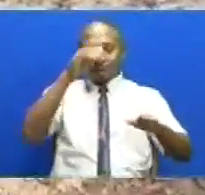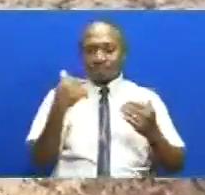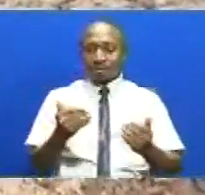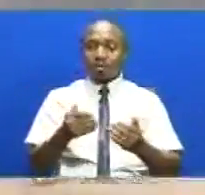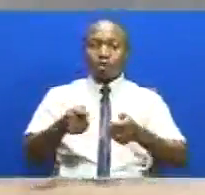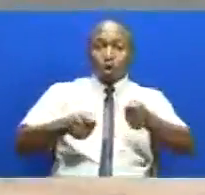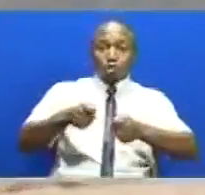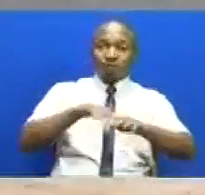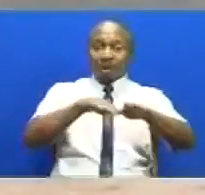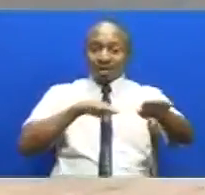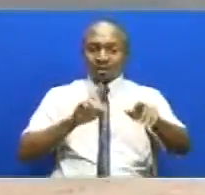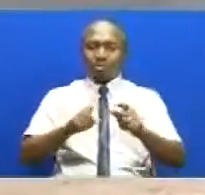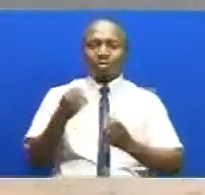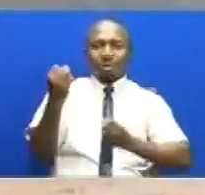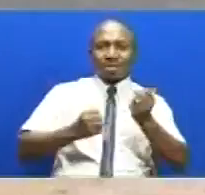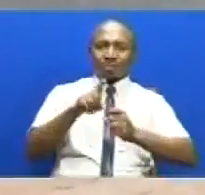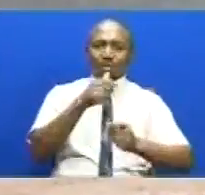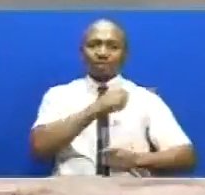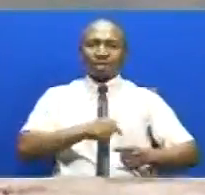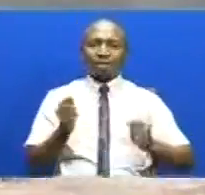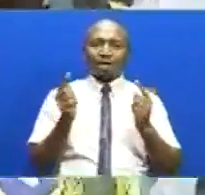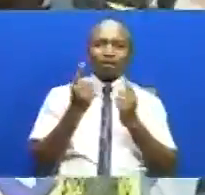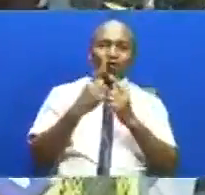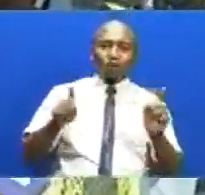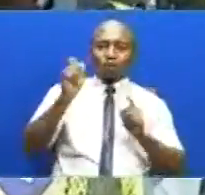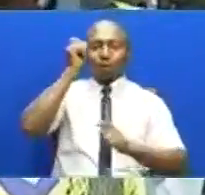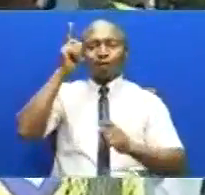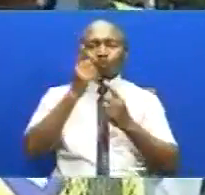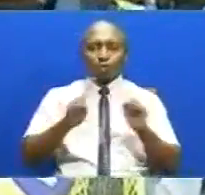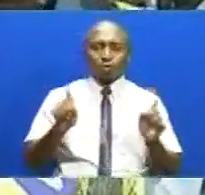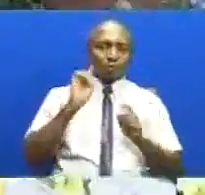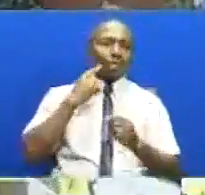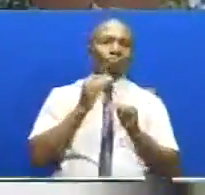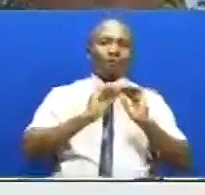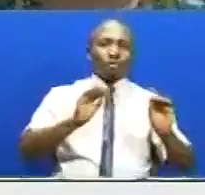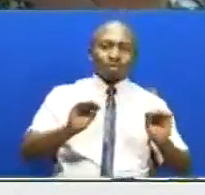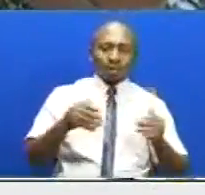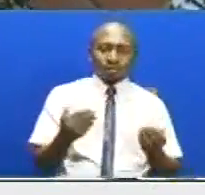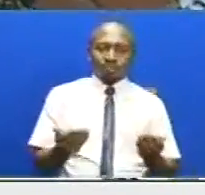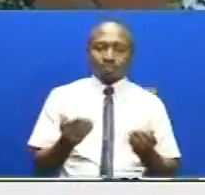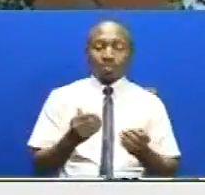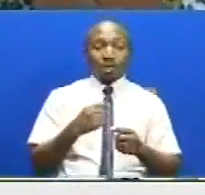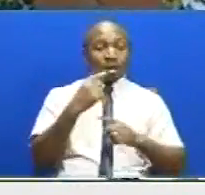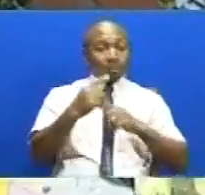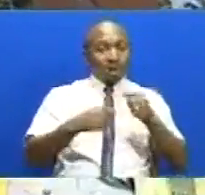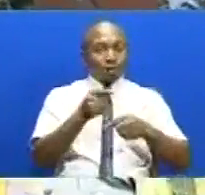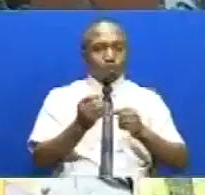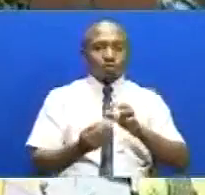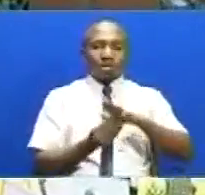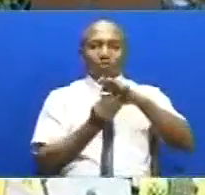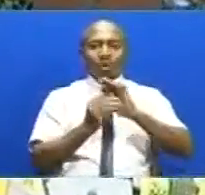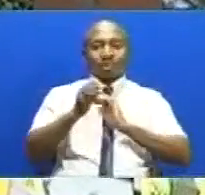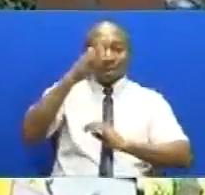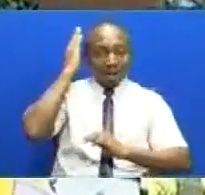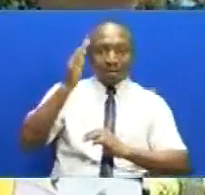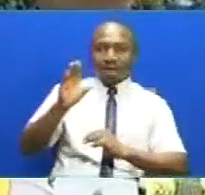traffic. Kuna madereva ambao wana tabia tofauti na uelewa tofauti. Tunajaribu kuwafundisha. Mradi huu unafadhiliwa na serikali ya Japani kupitia